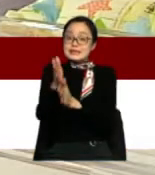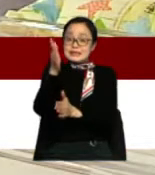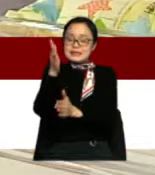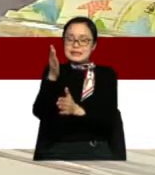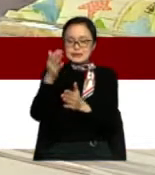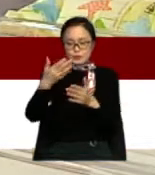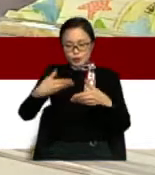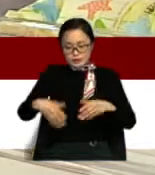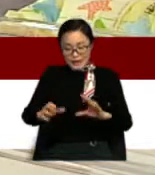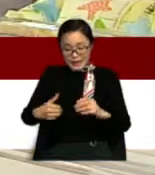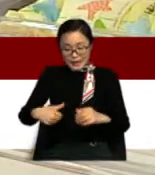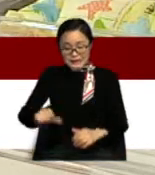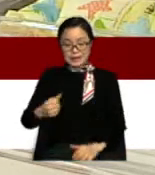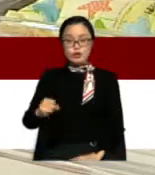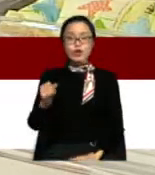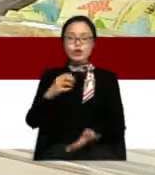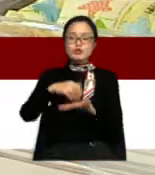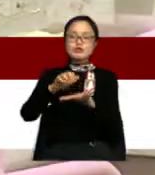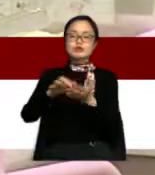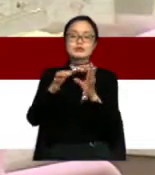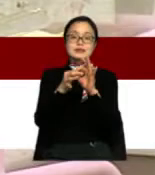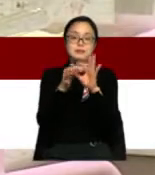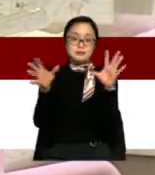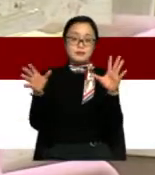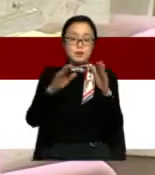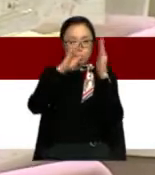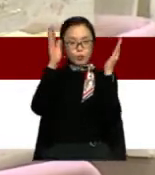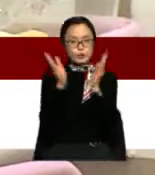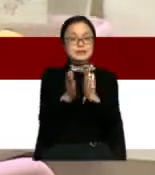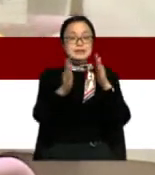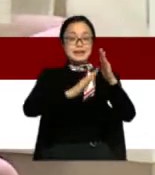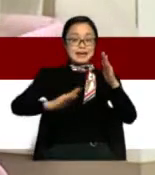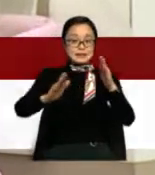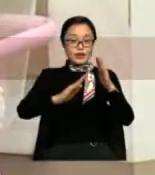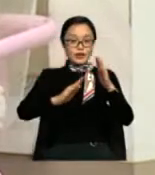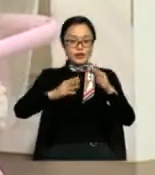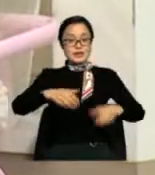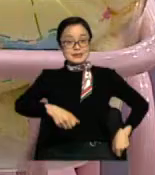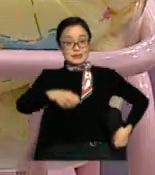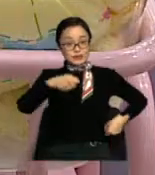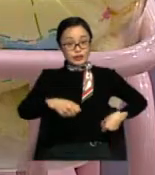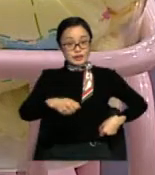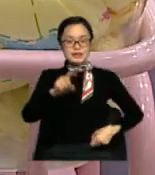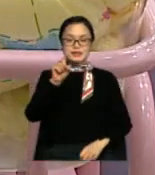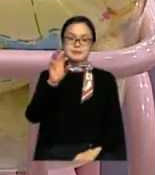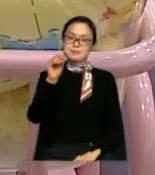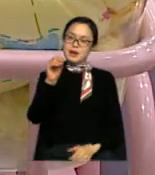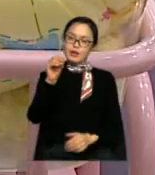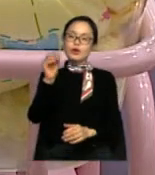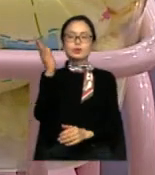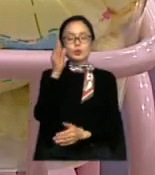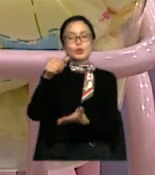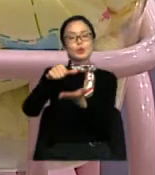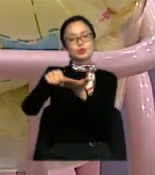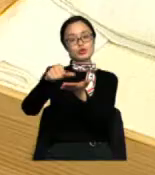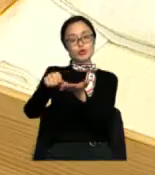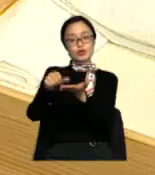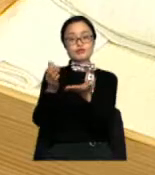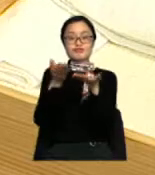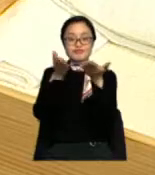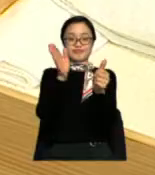상관없이 모든 출산 가정에 기적이 방수요 등 10만원 상당의 육아용품을 제공할 예정입니다